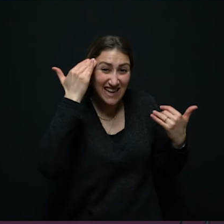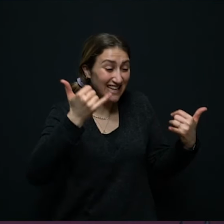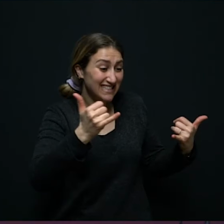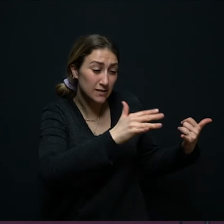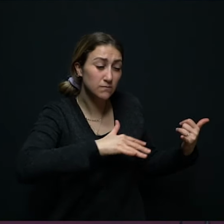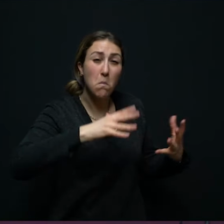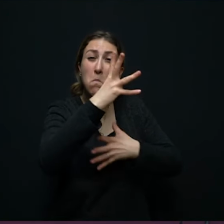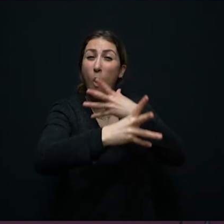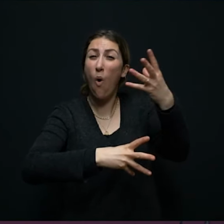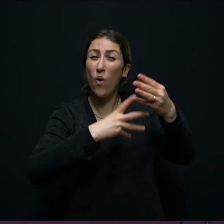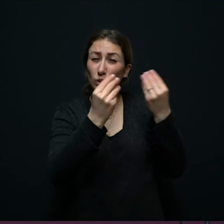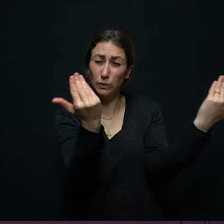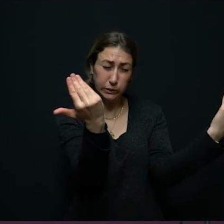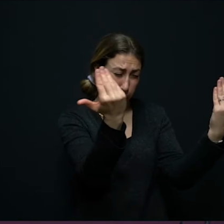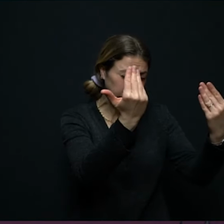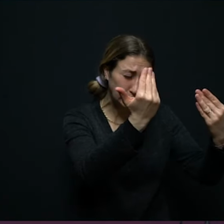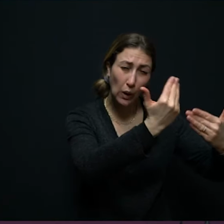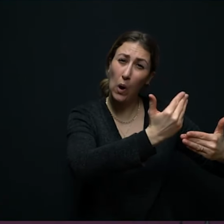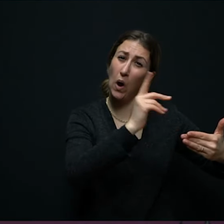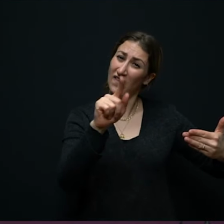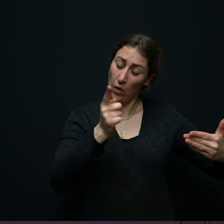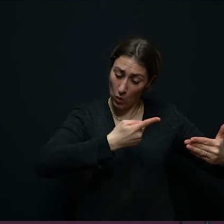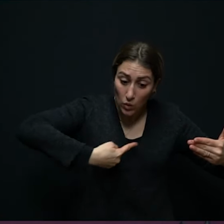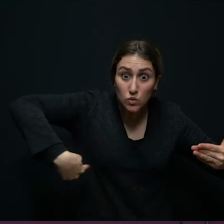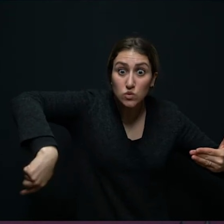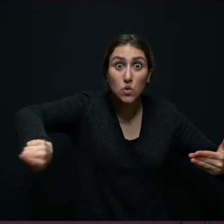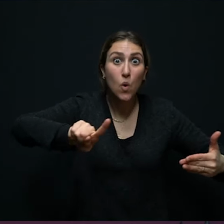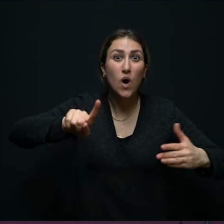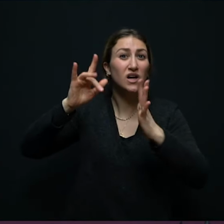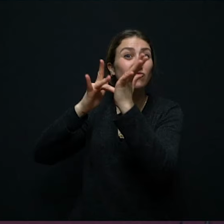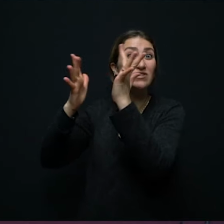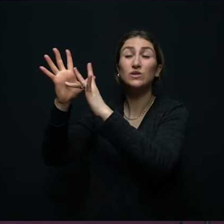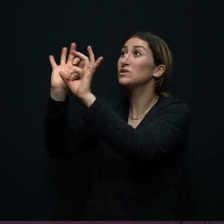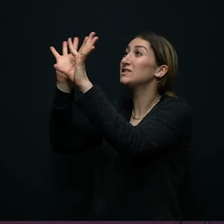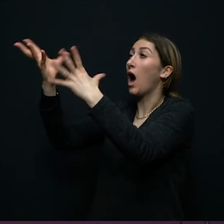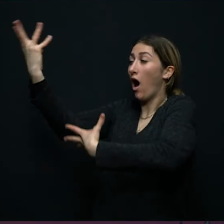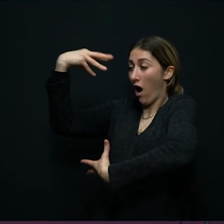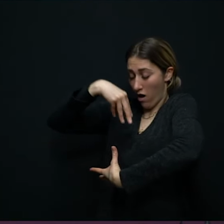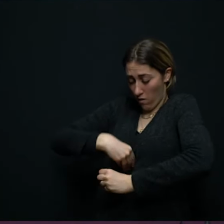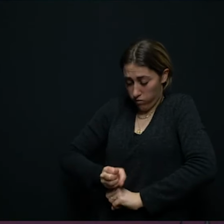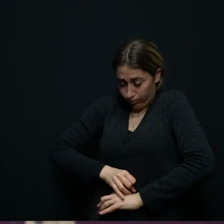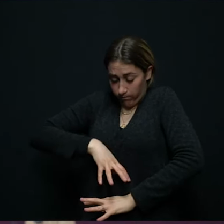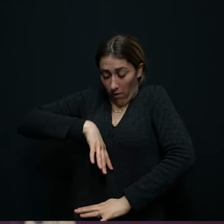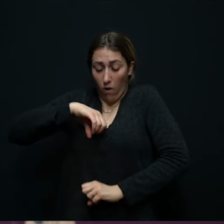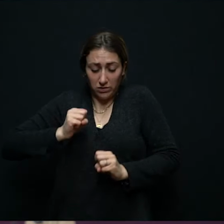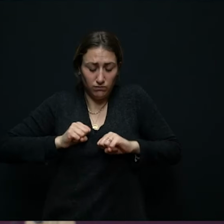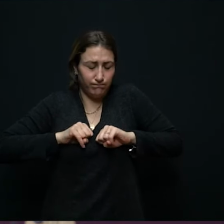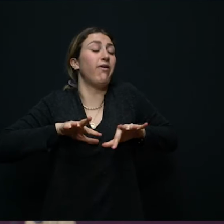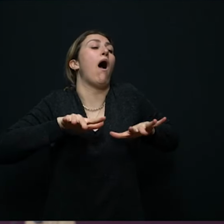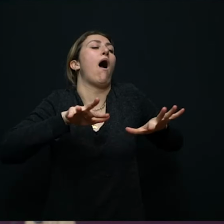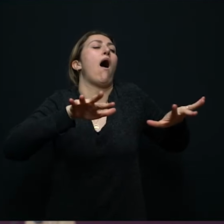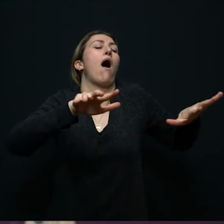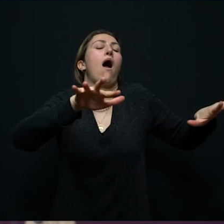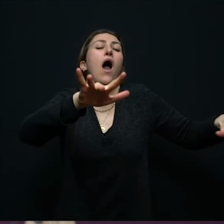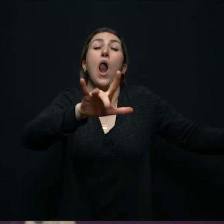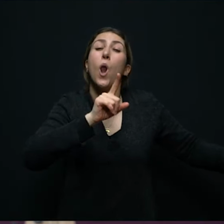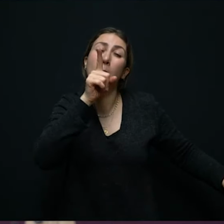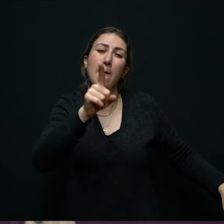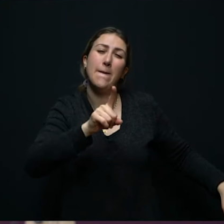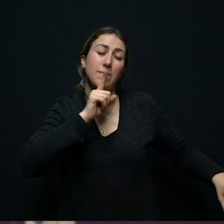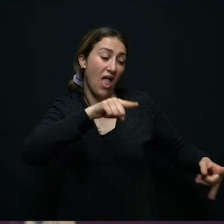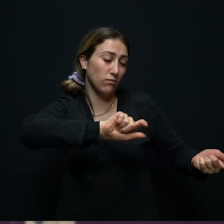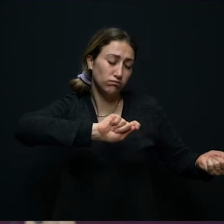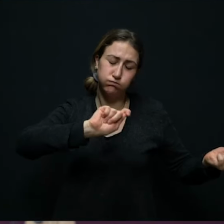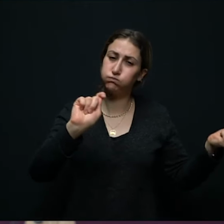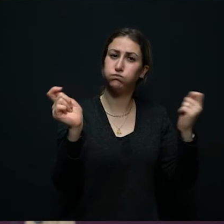pour nous pour suivre la sainteté c'est le plan initial de dieu pour notre vie souvenez vous